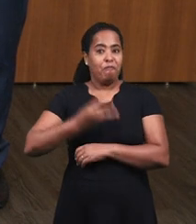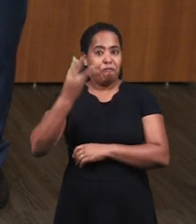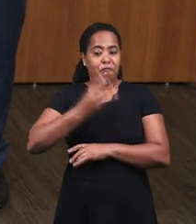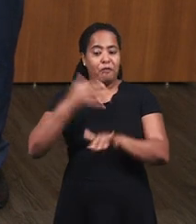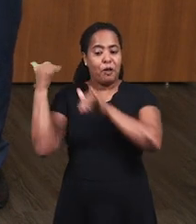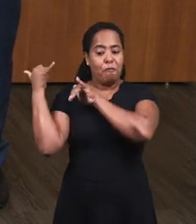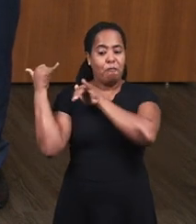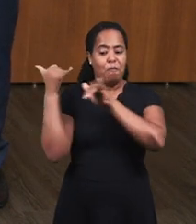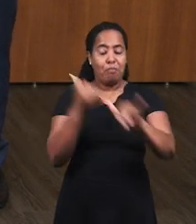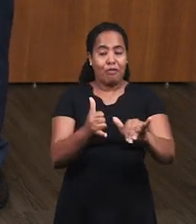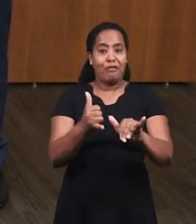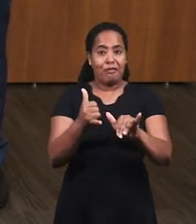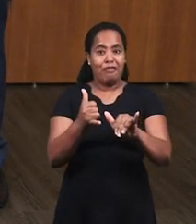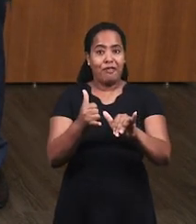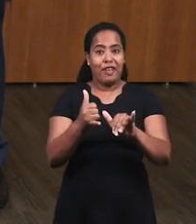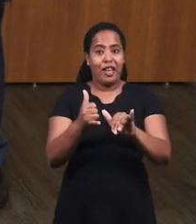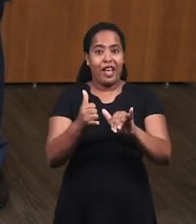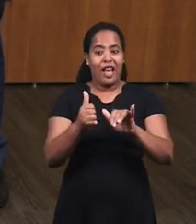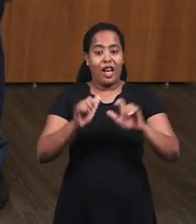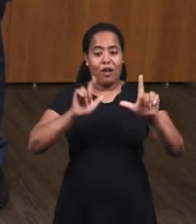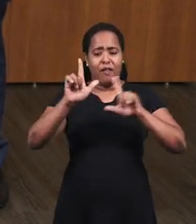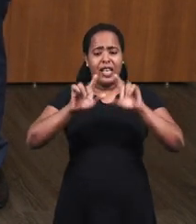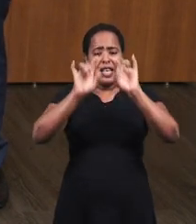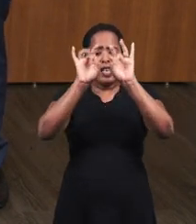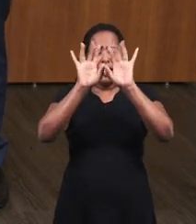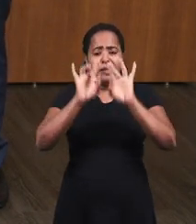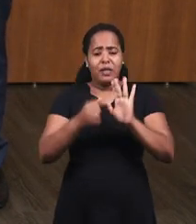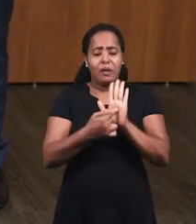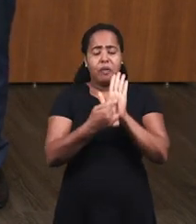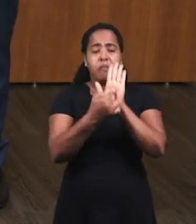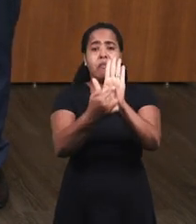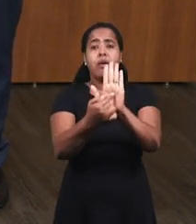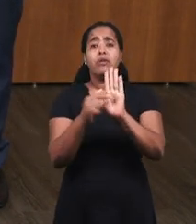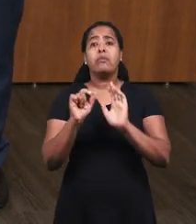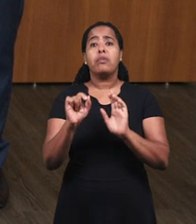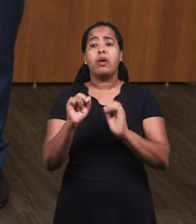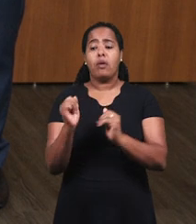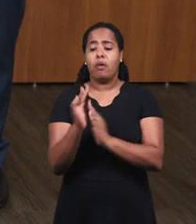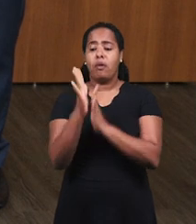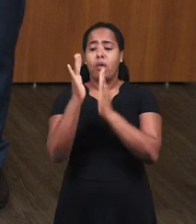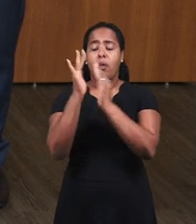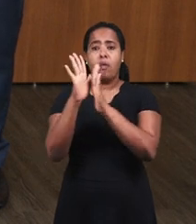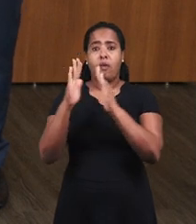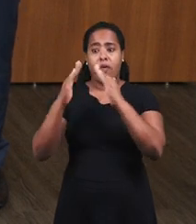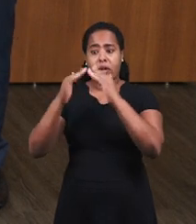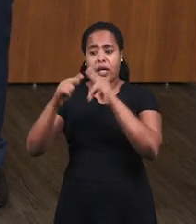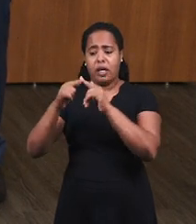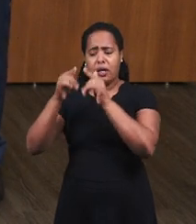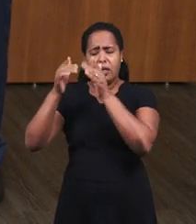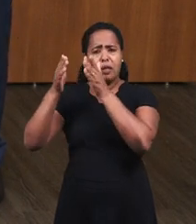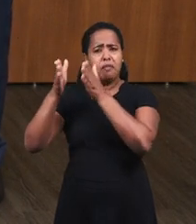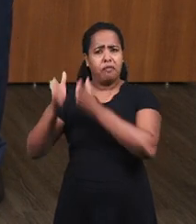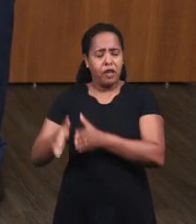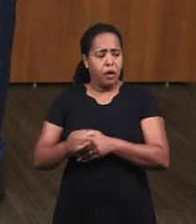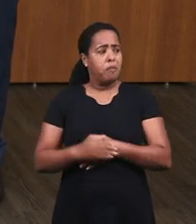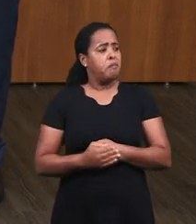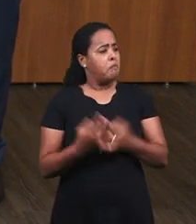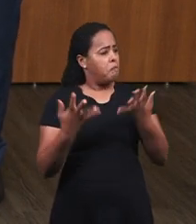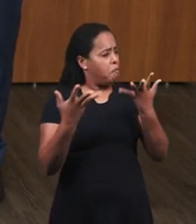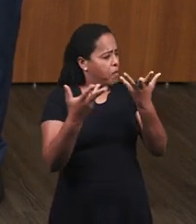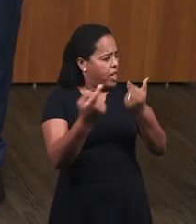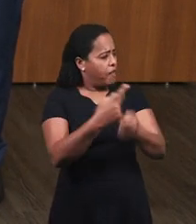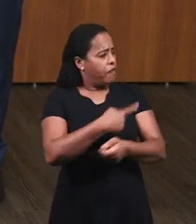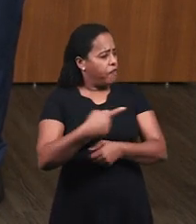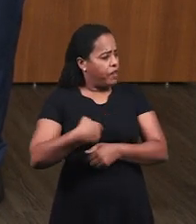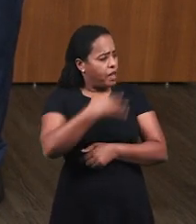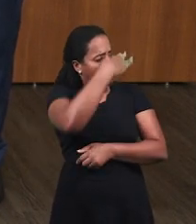grande proclamation et dont la programmation spéciale sur la louange de l'Église fidèle. Quelle merveille, Pasteur Sergio,